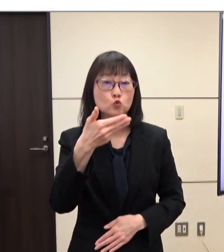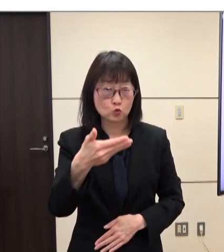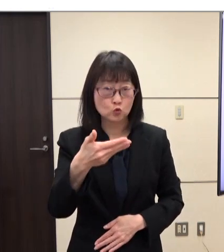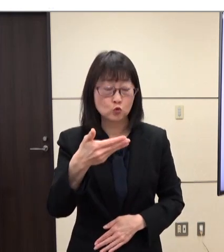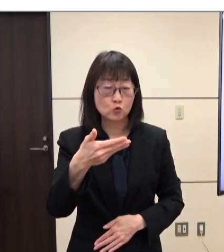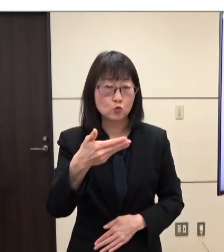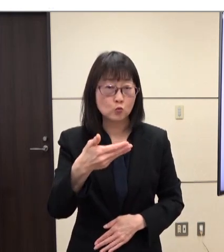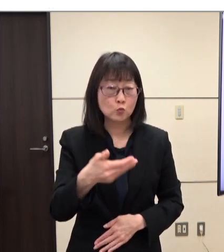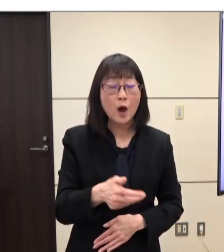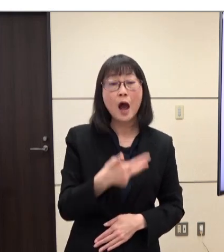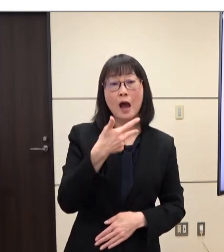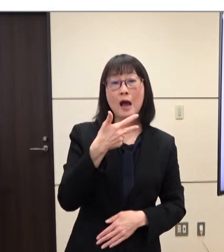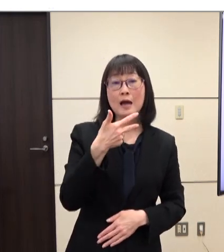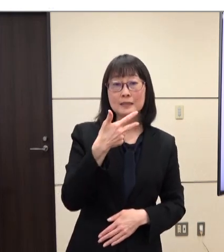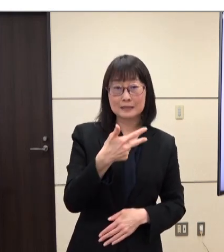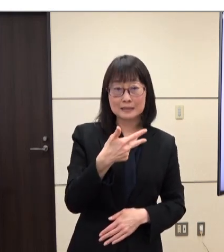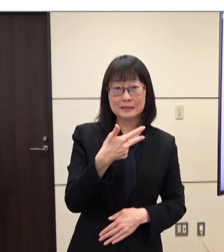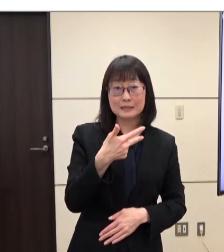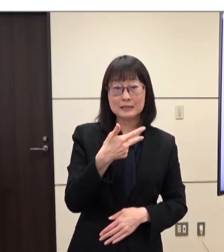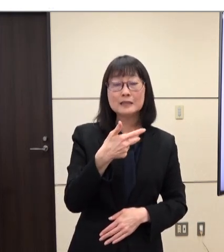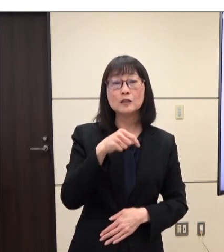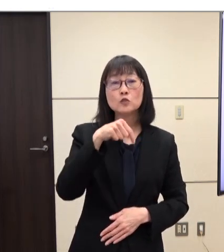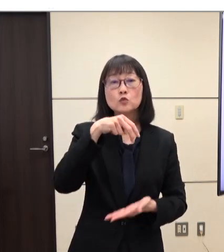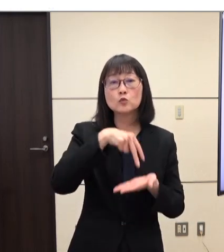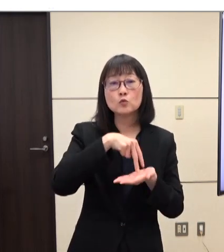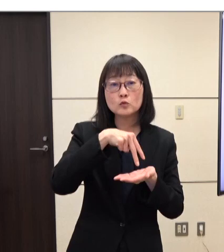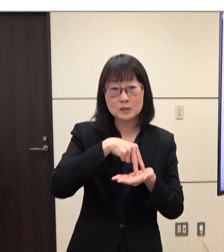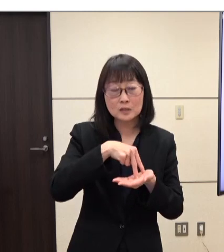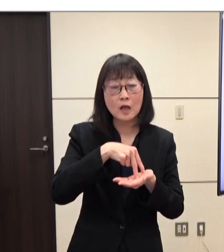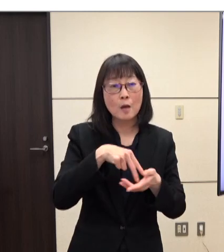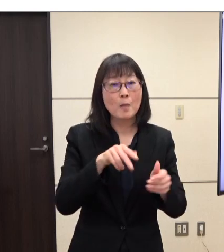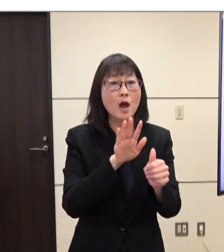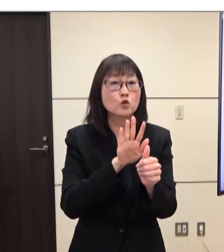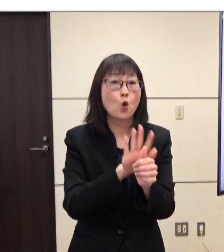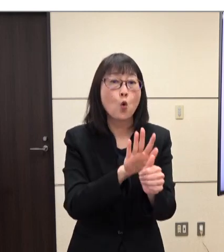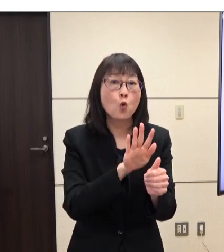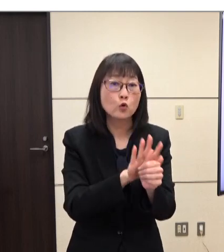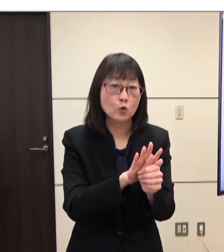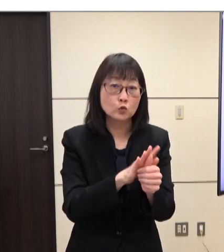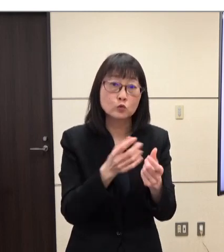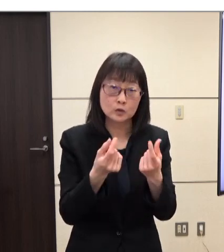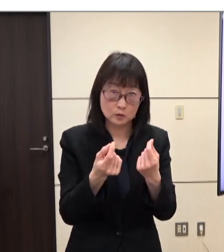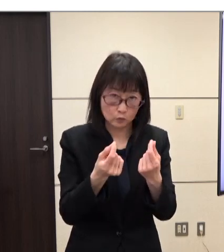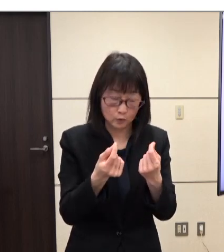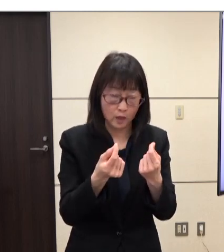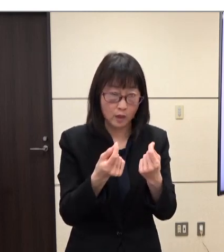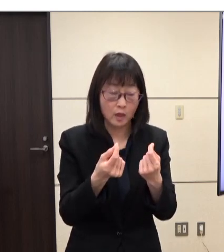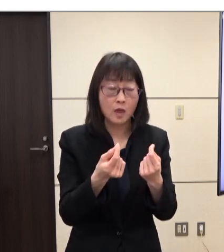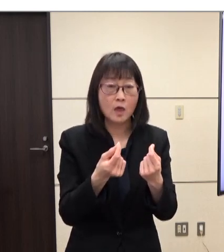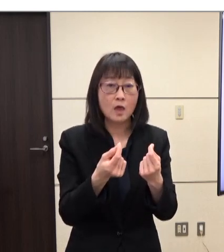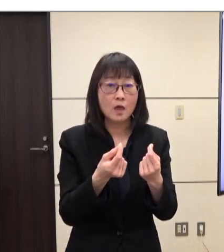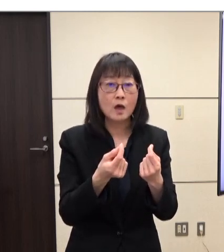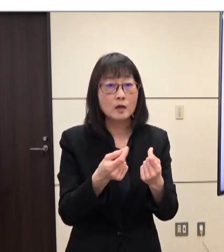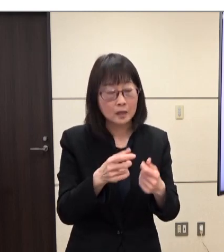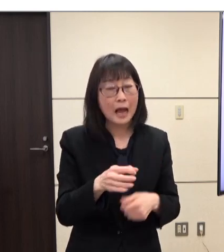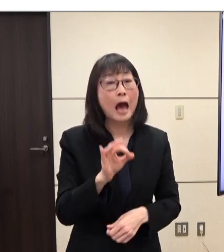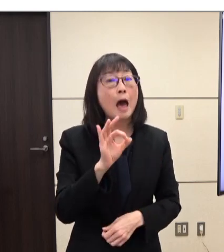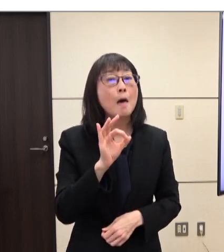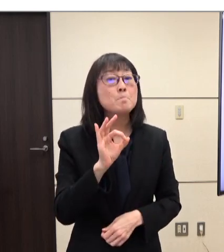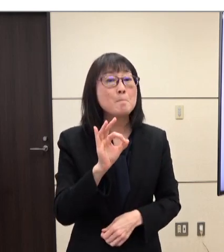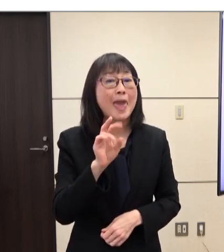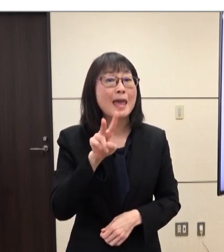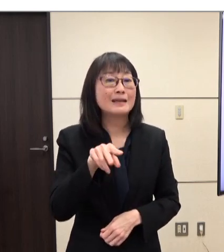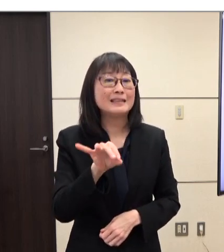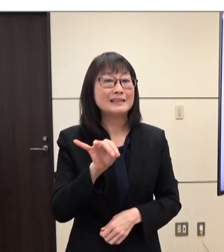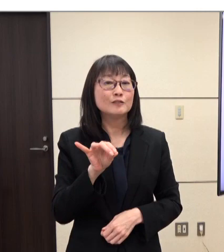の開発に関わっていると思うんですけれども、 はい、 どういった 市としてはどういったメリットがあるのかというのを伺えればと思います。 メ